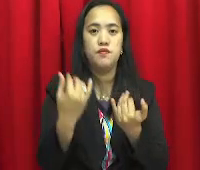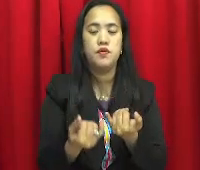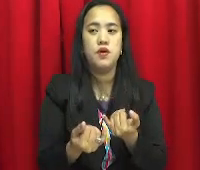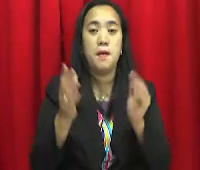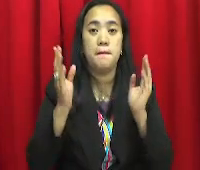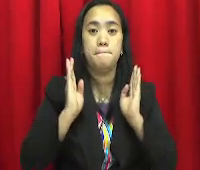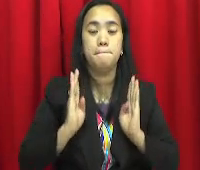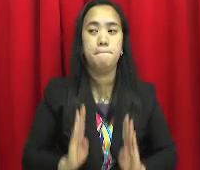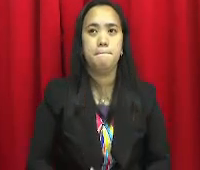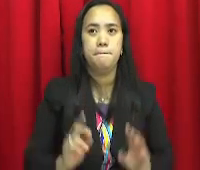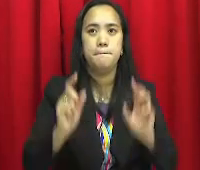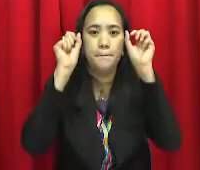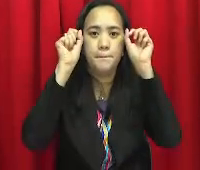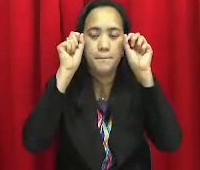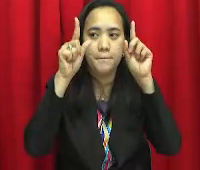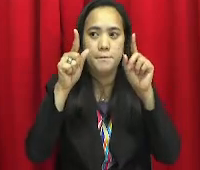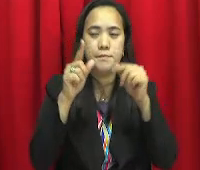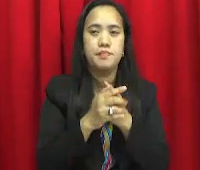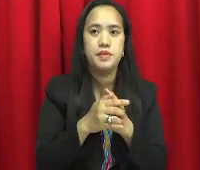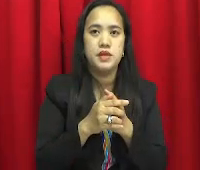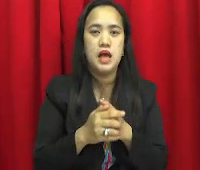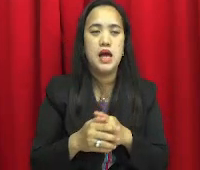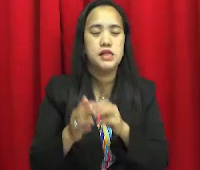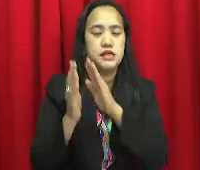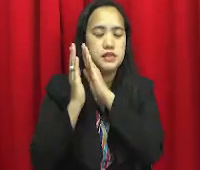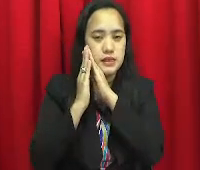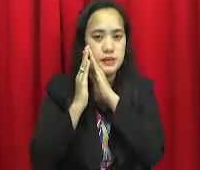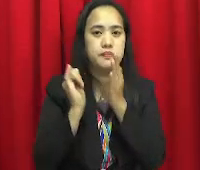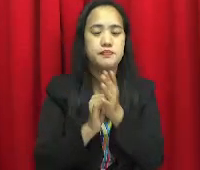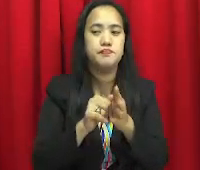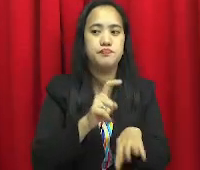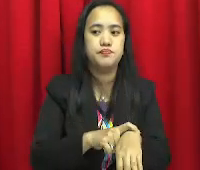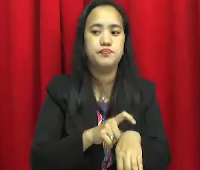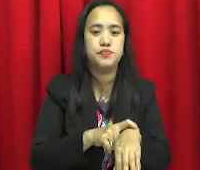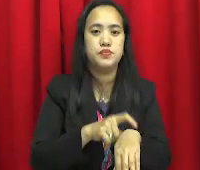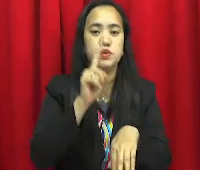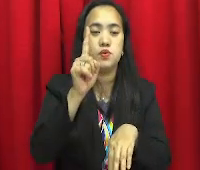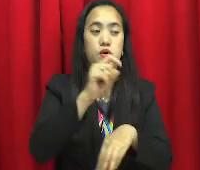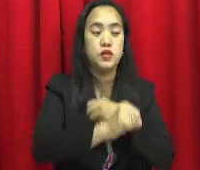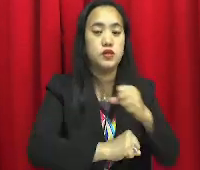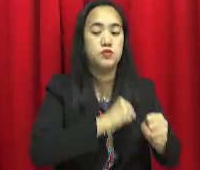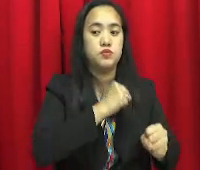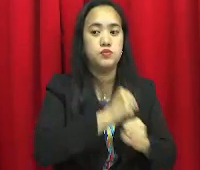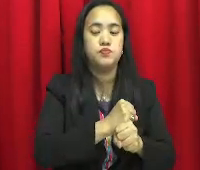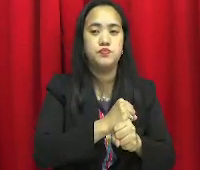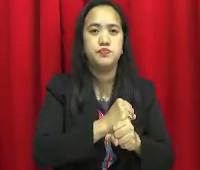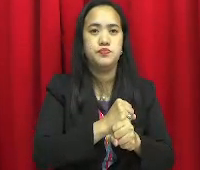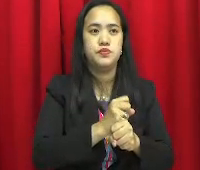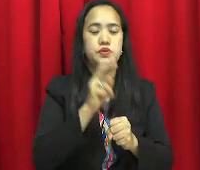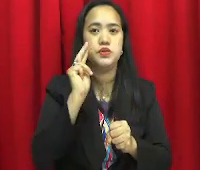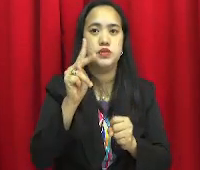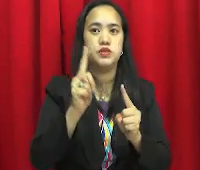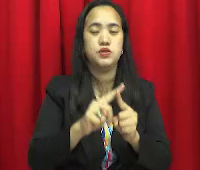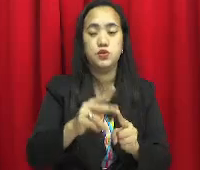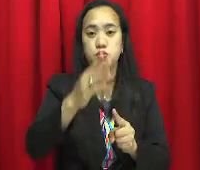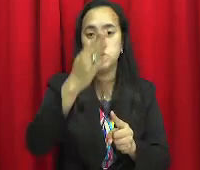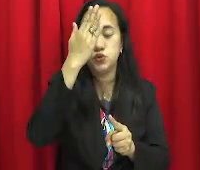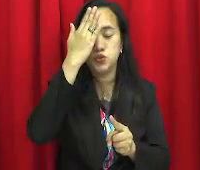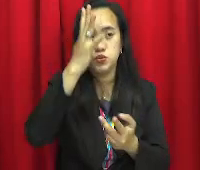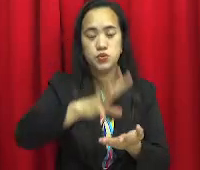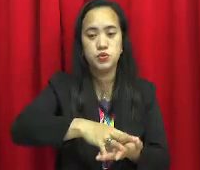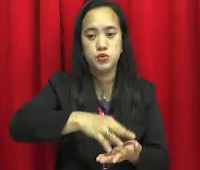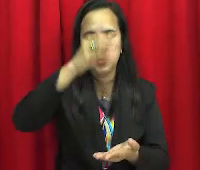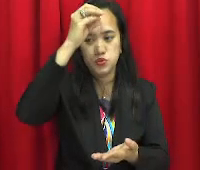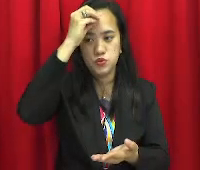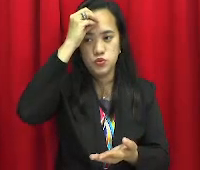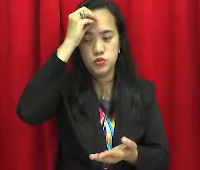ng ganitong time at matutulog siya ng ganitong time. 1 year old pa lang si Aki ma'am, natuto na kumain mag-isa yan. Wow. With